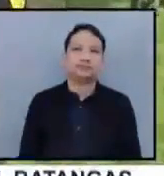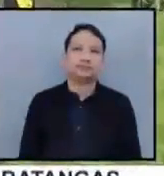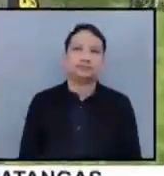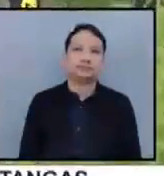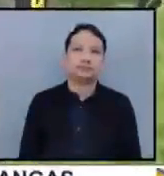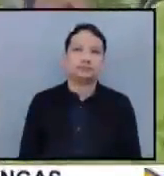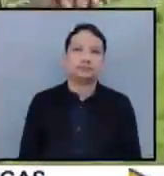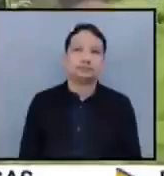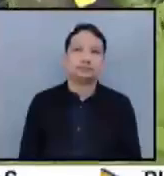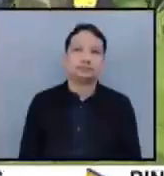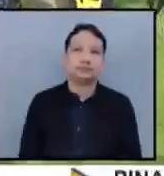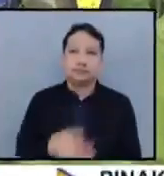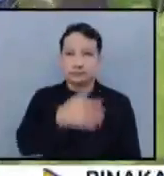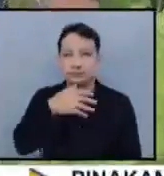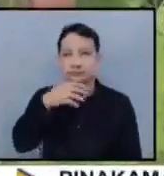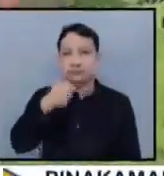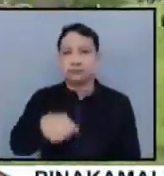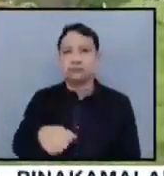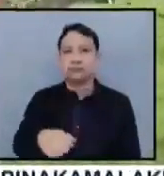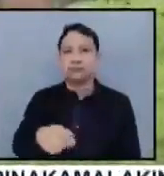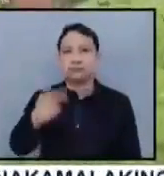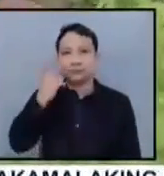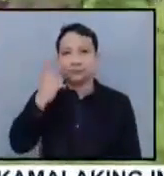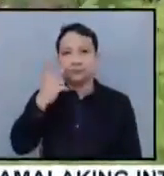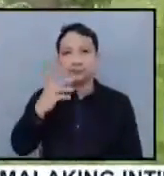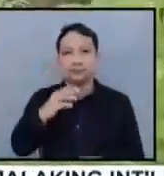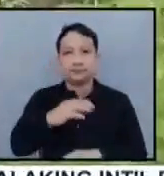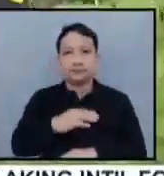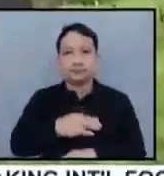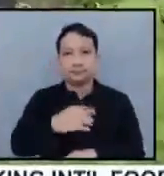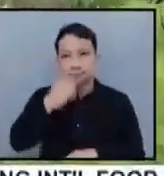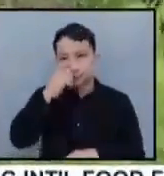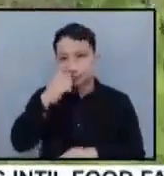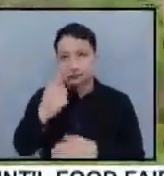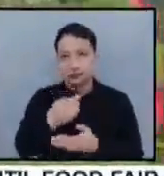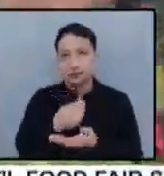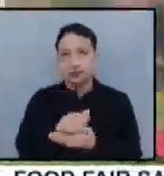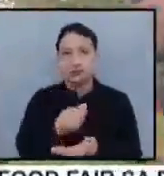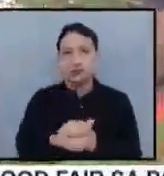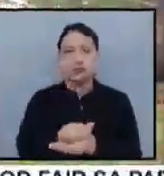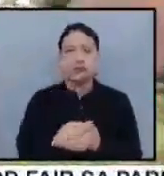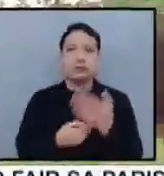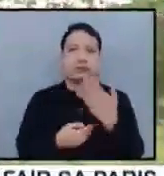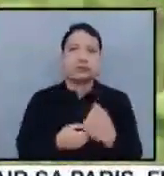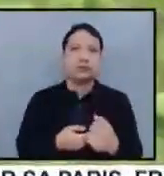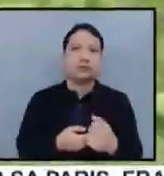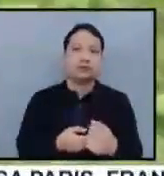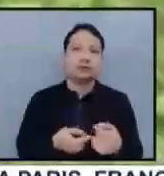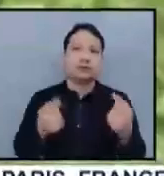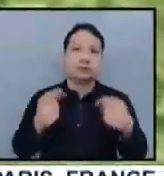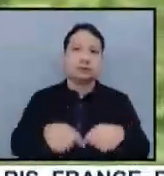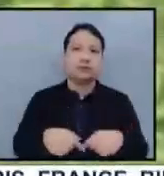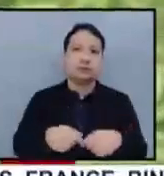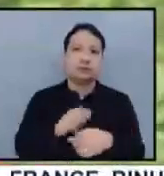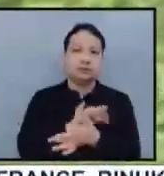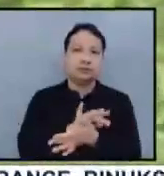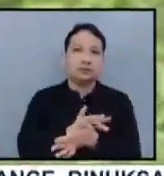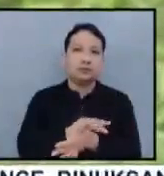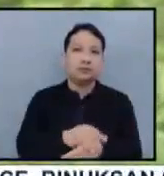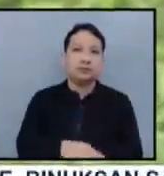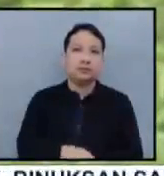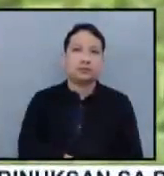Johnny. Kwento niya, may sapat siyang naiuwi sa kanyang pamilya, lalo na nang magkaroon ng pandemya. Medyo nahirapan